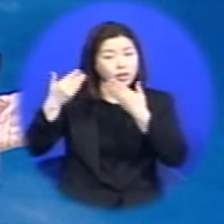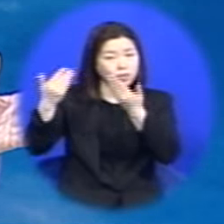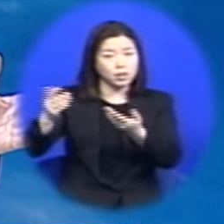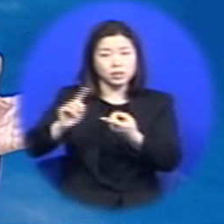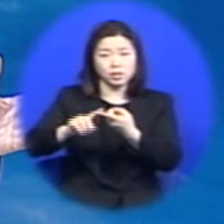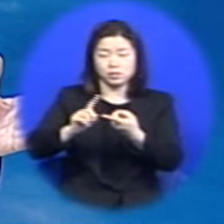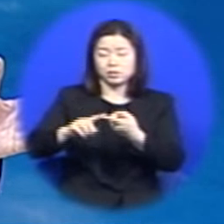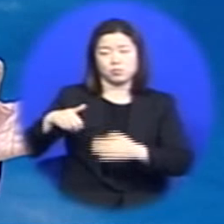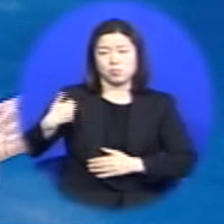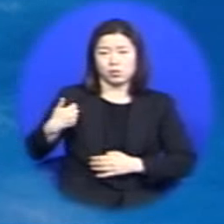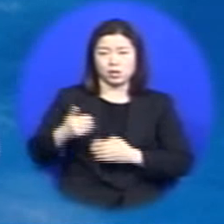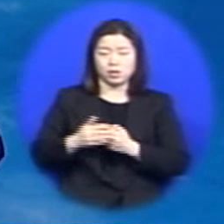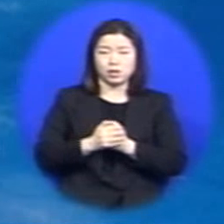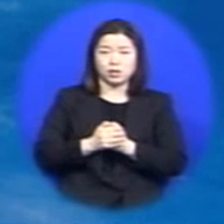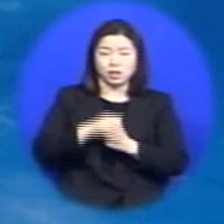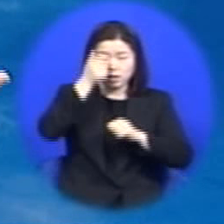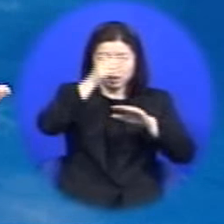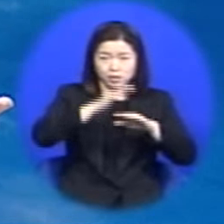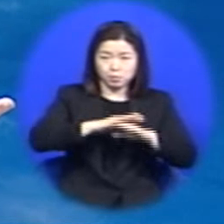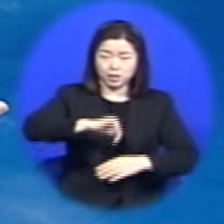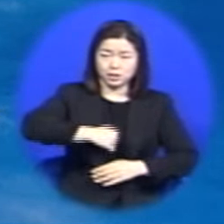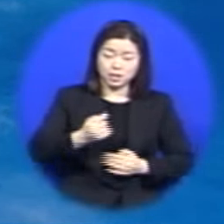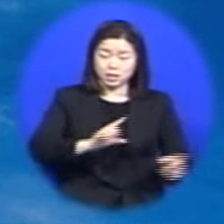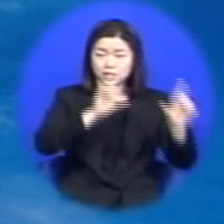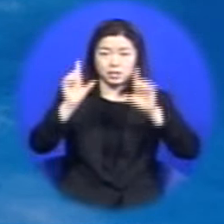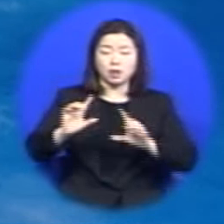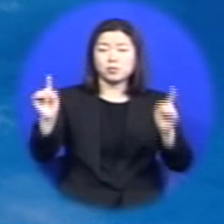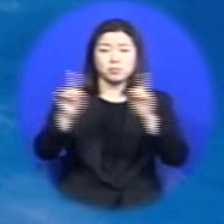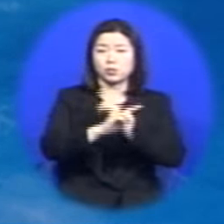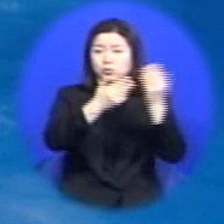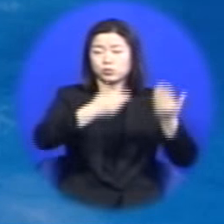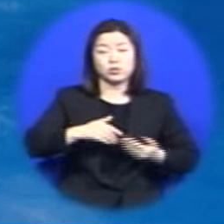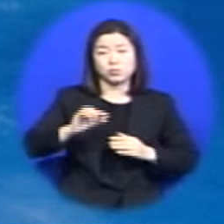모르겠고, 왜 예배가 자기의 삶을 바꾸지 못하니까.